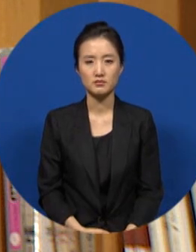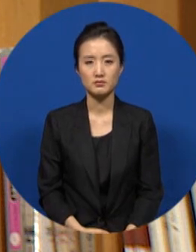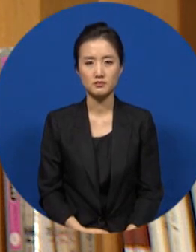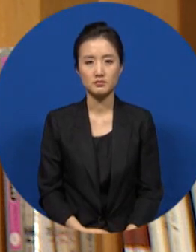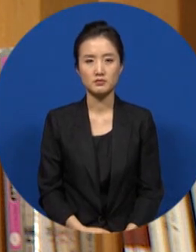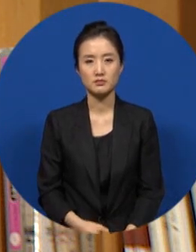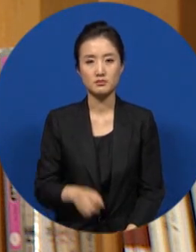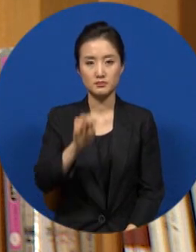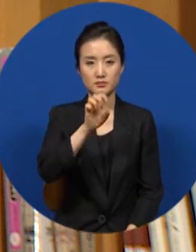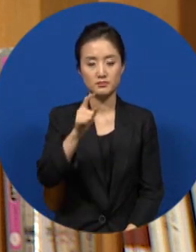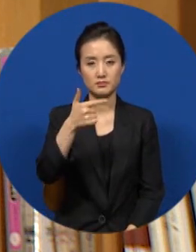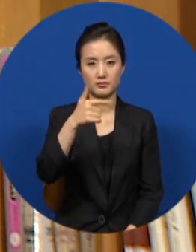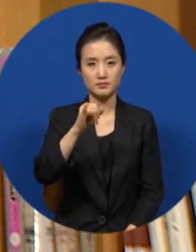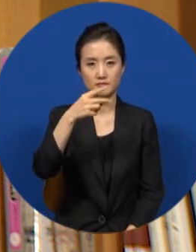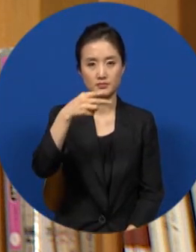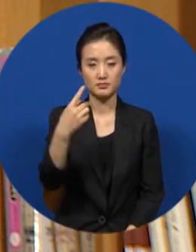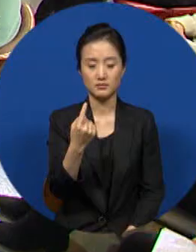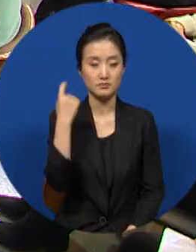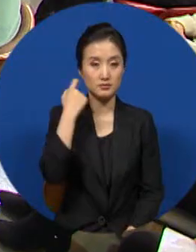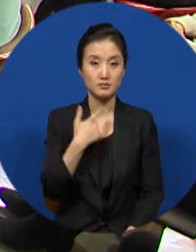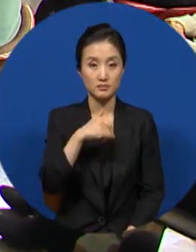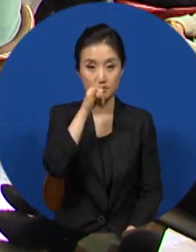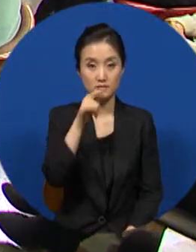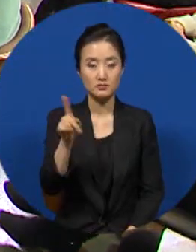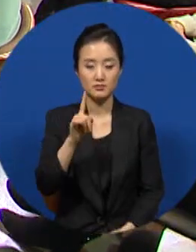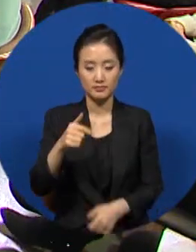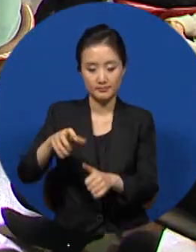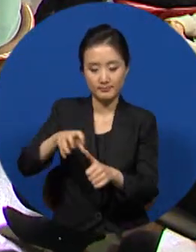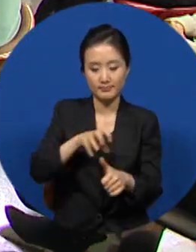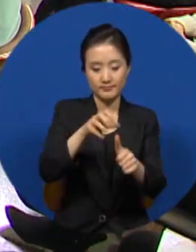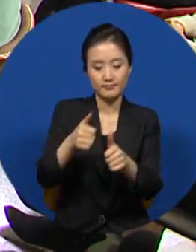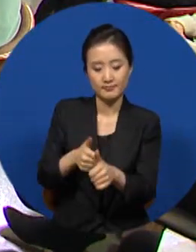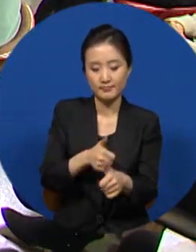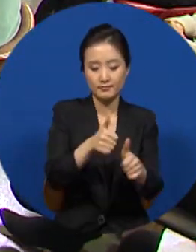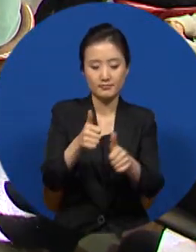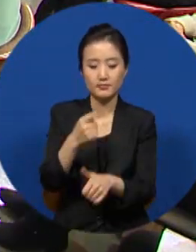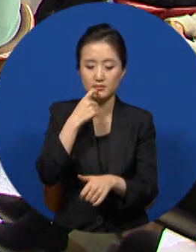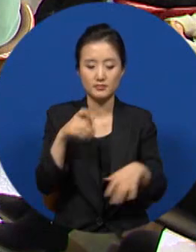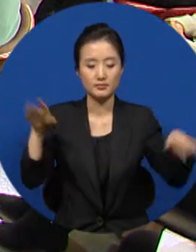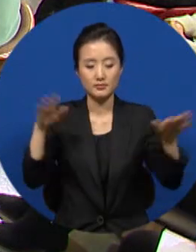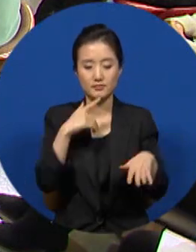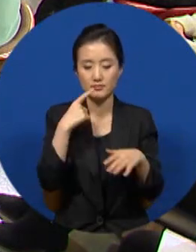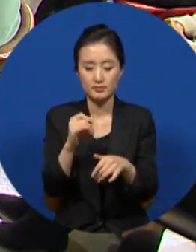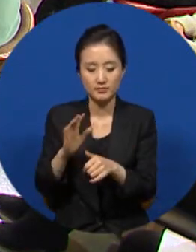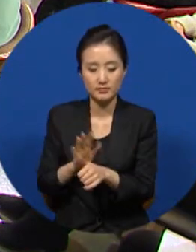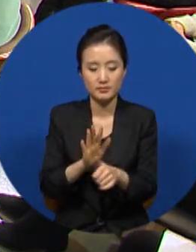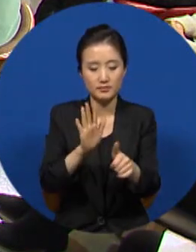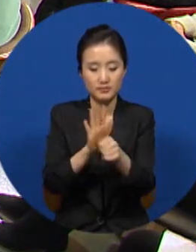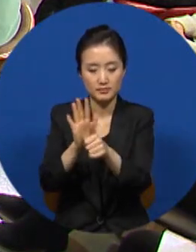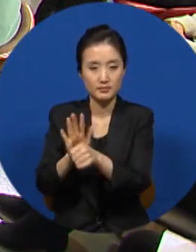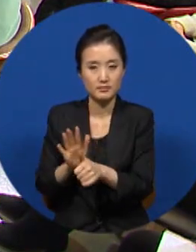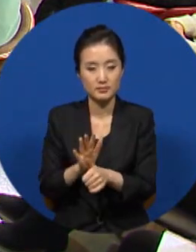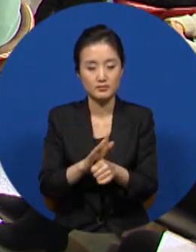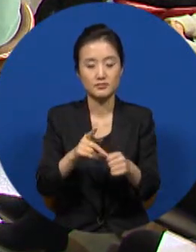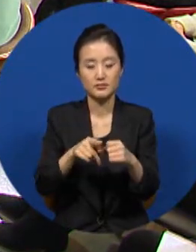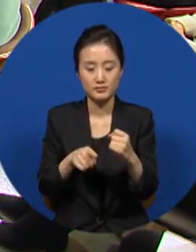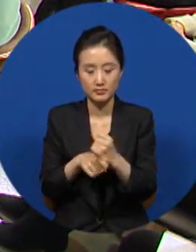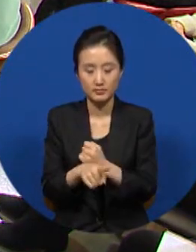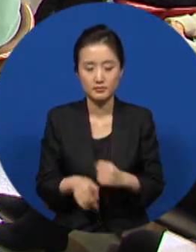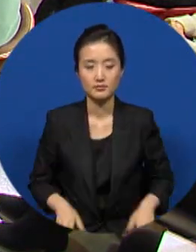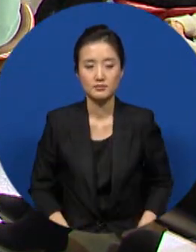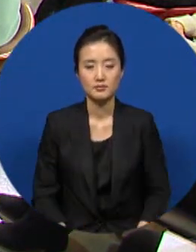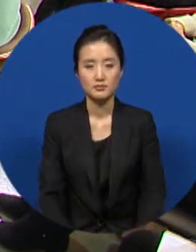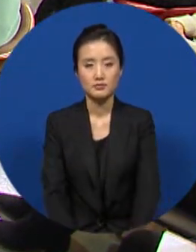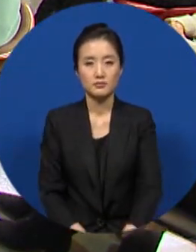거죠. 마니또 그 수호천사 프로그램이죠. 수호천사 프로그램 그거를 도움을 받는 사람도 기쁘지만